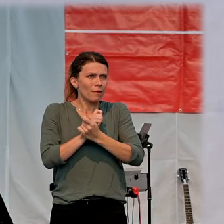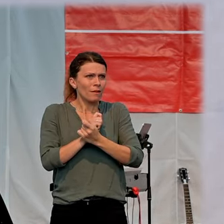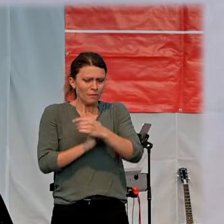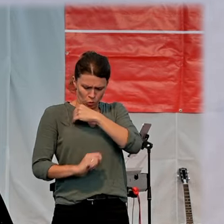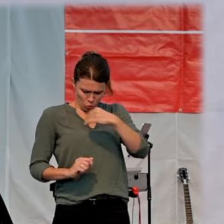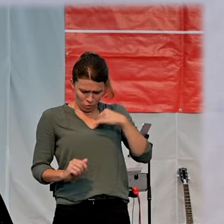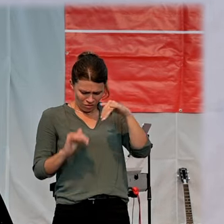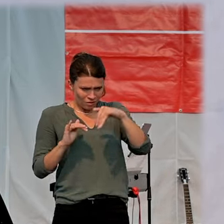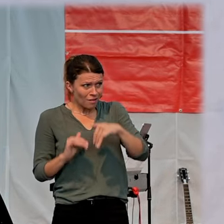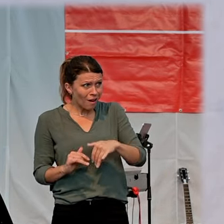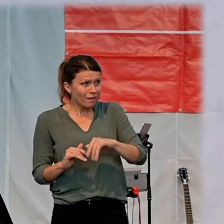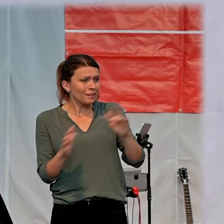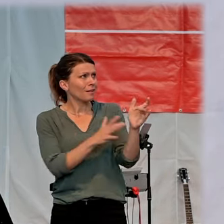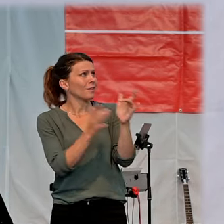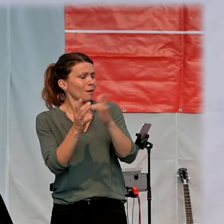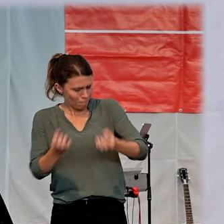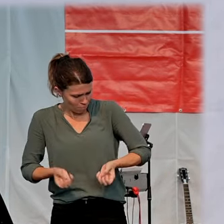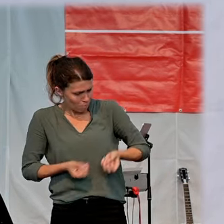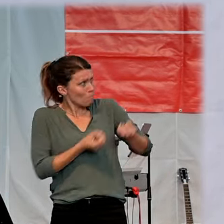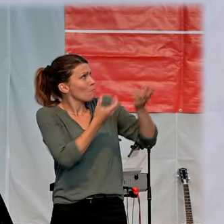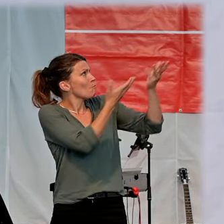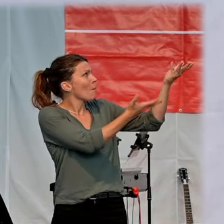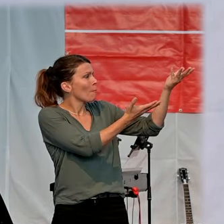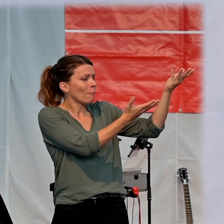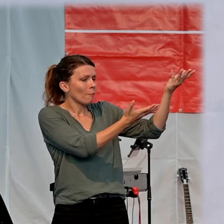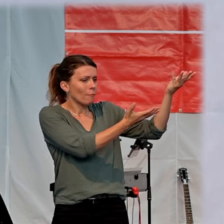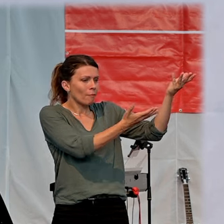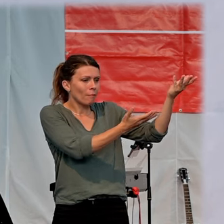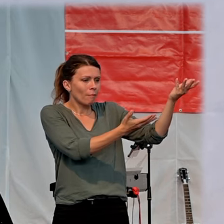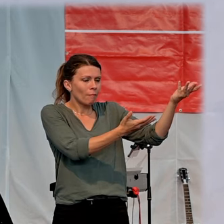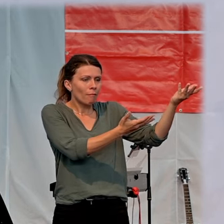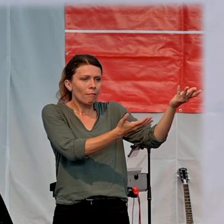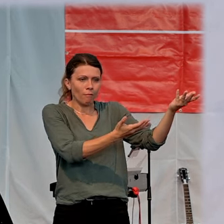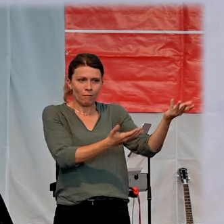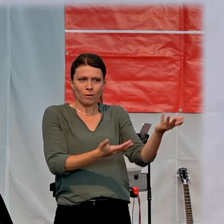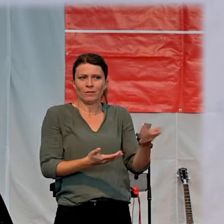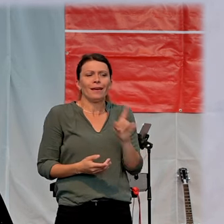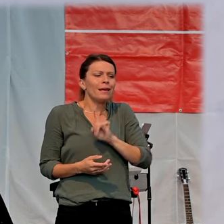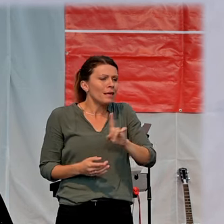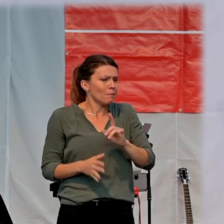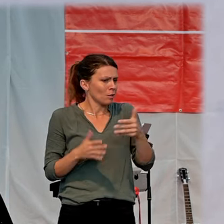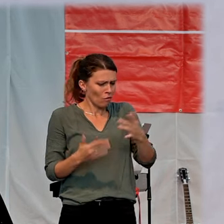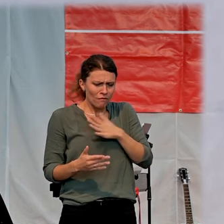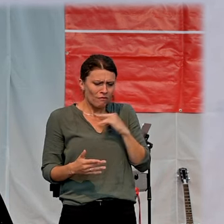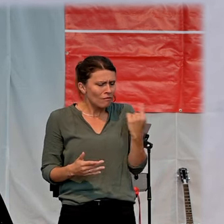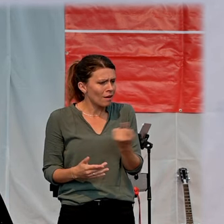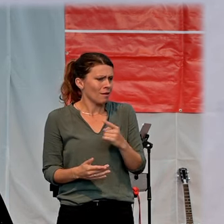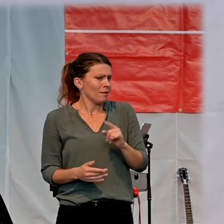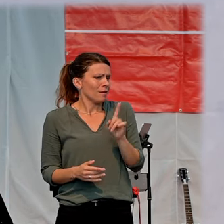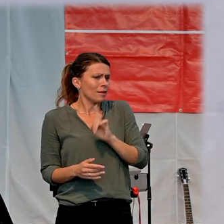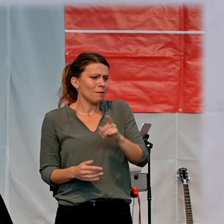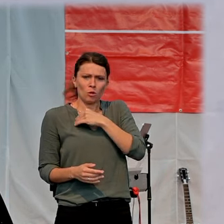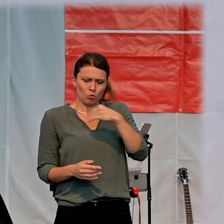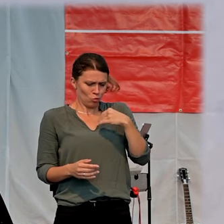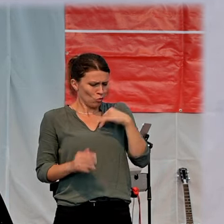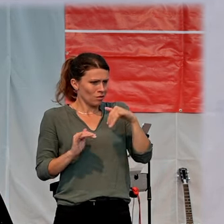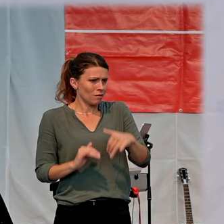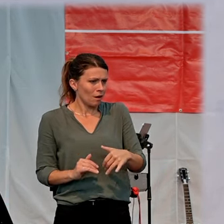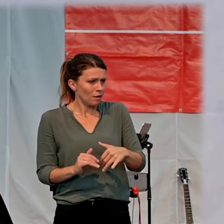Herrn. Wenn Sünde zu vergeben ist. Und das ist sie. Und der Kern der Sünde ist nicht